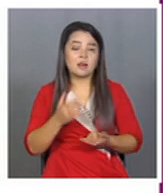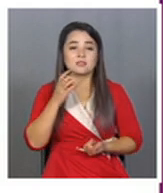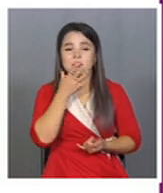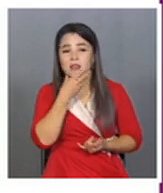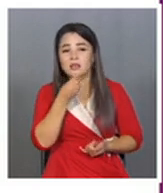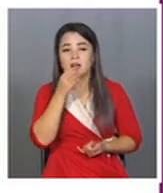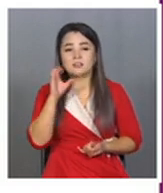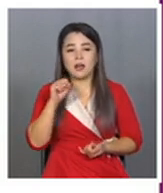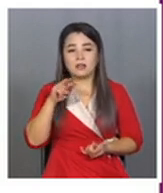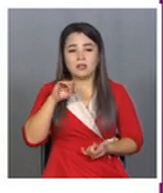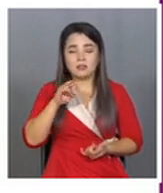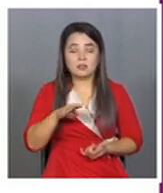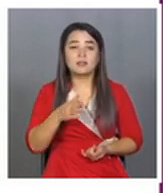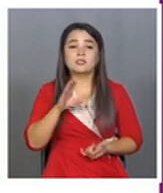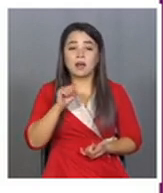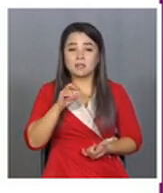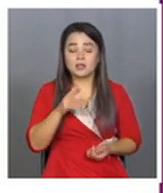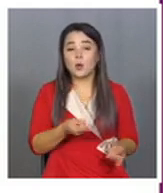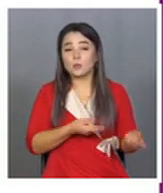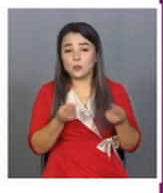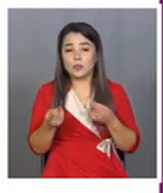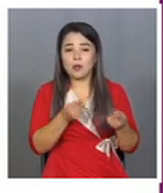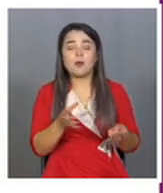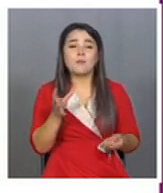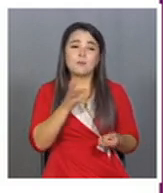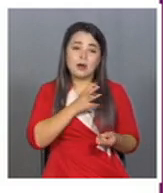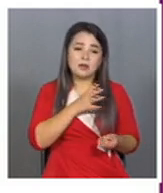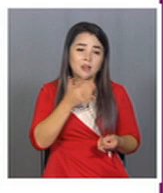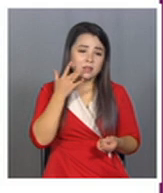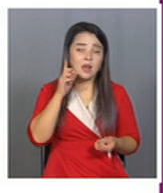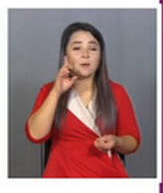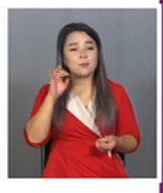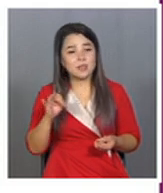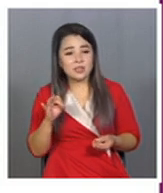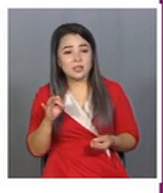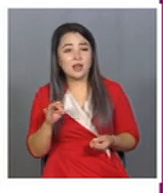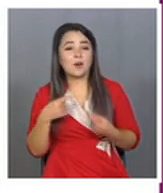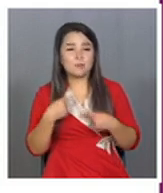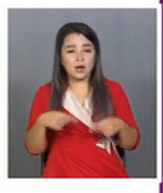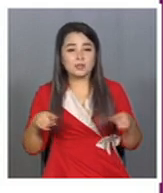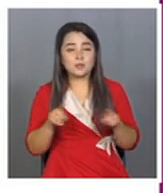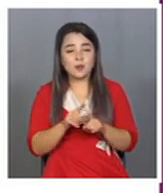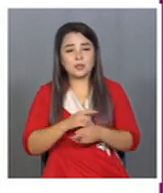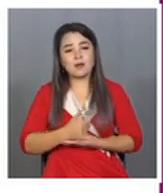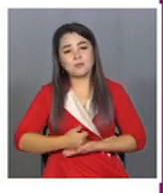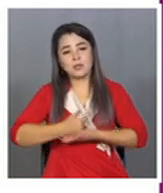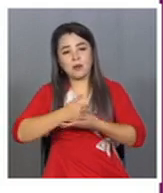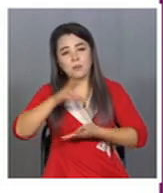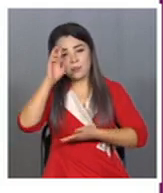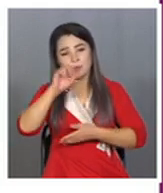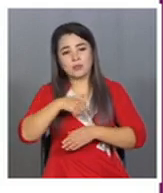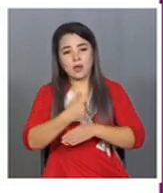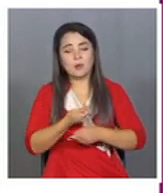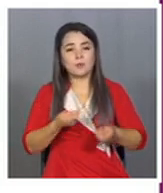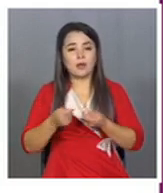Ертеде салтанатты көшті, әдетте байдың, бидің, басқа да беделділердің бәйбішесі